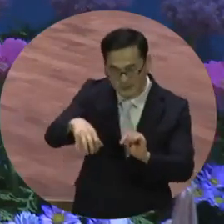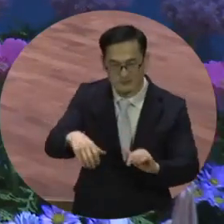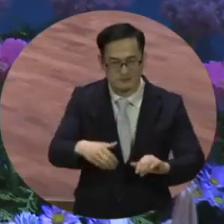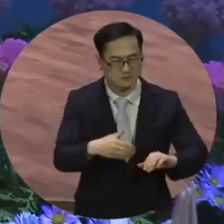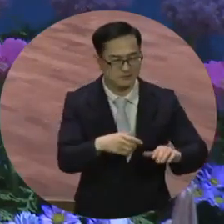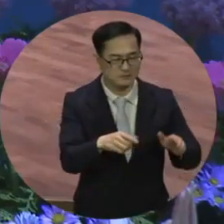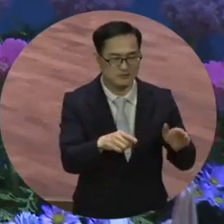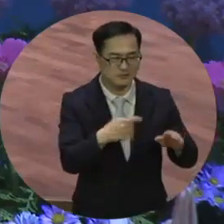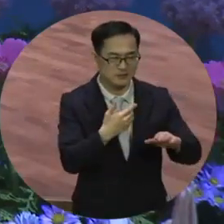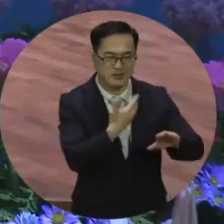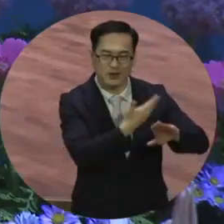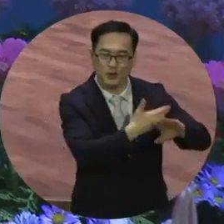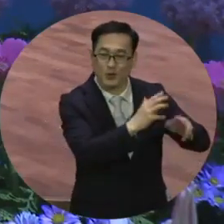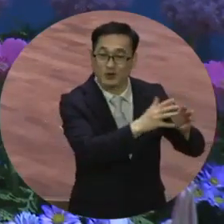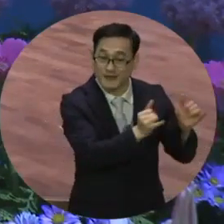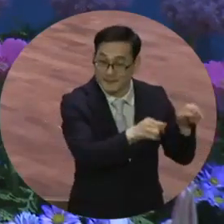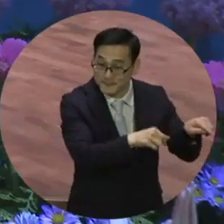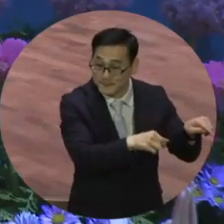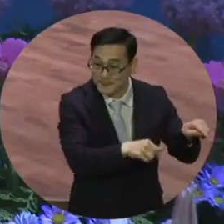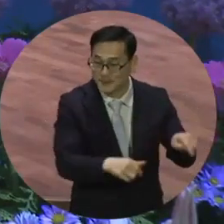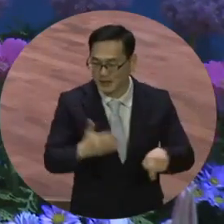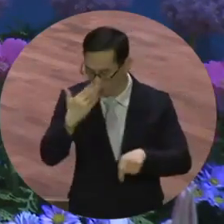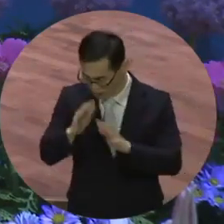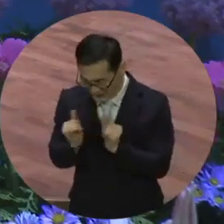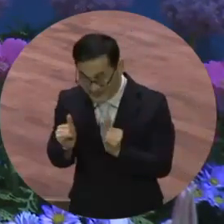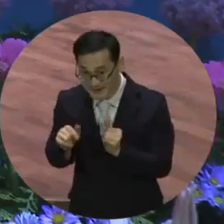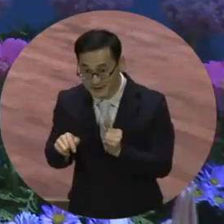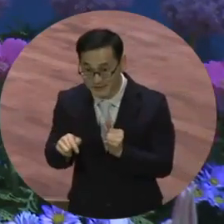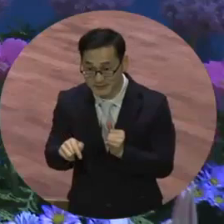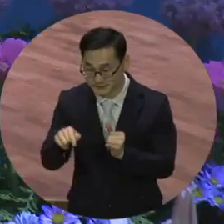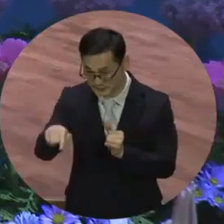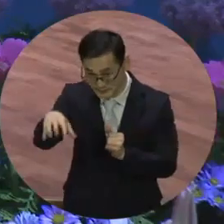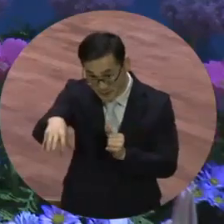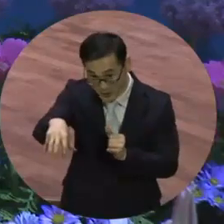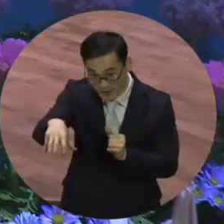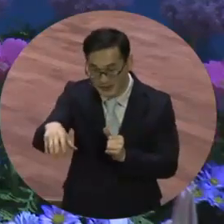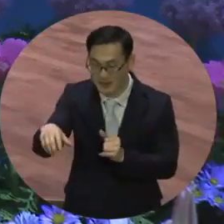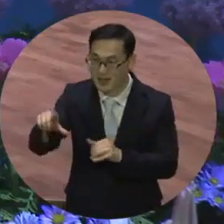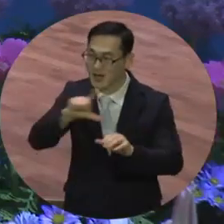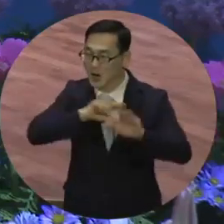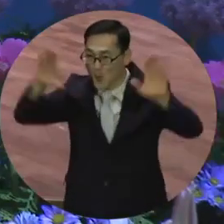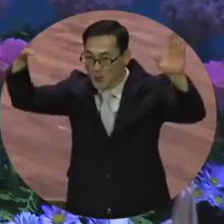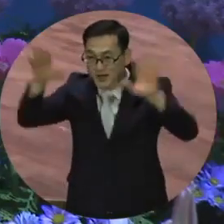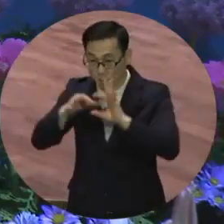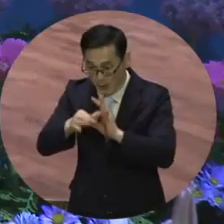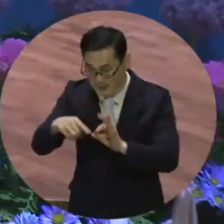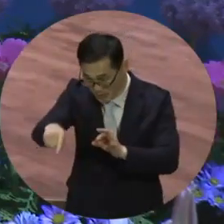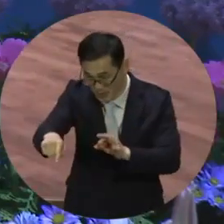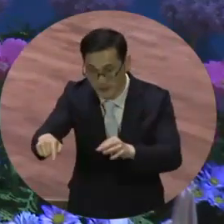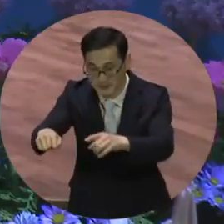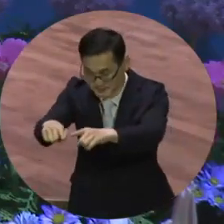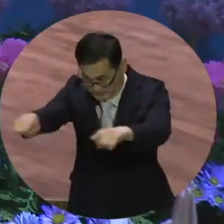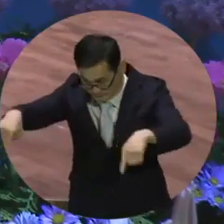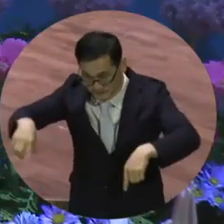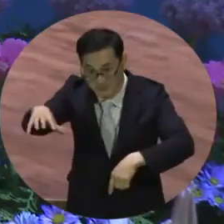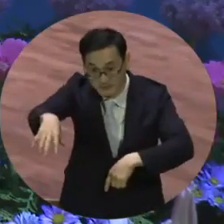뜰이 있는데 유대인들은요 이 뜰을 하나님이 모세를 통해 만들어 온 이 뜰을 이방인 뜰을